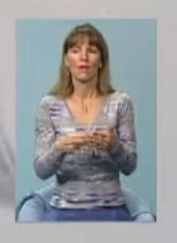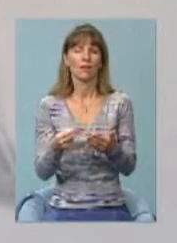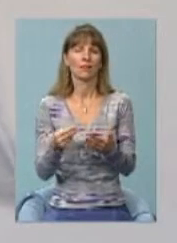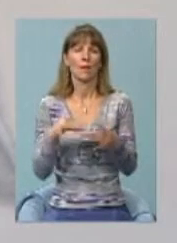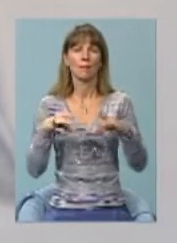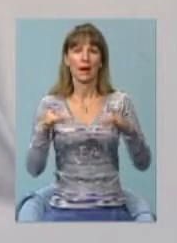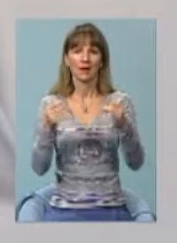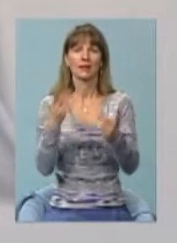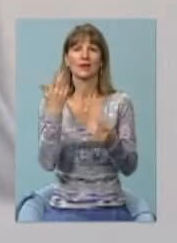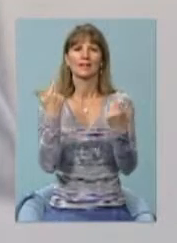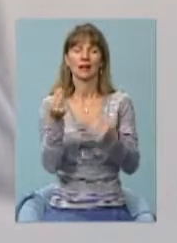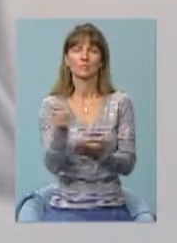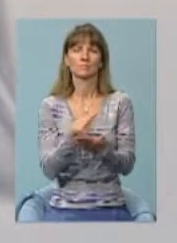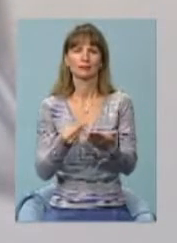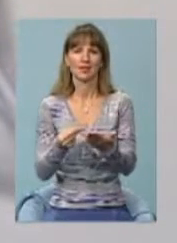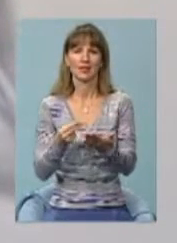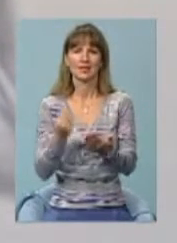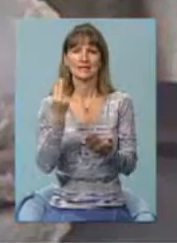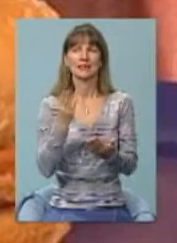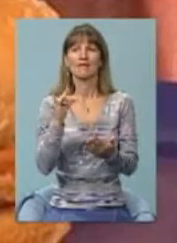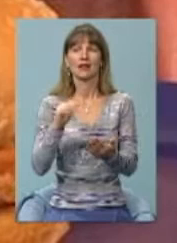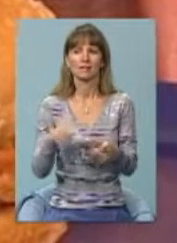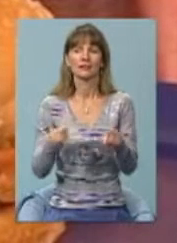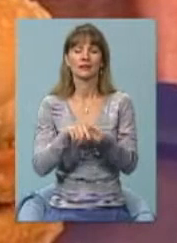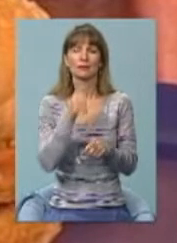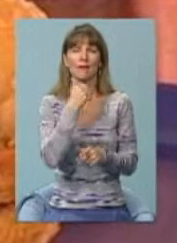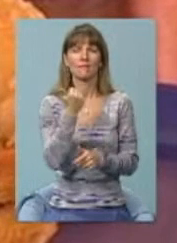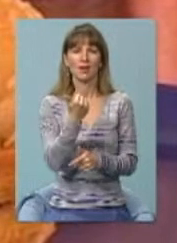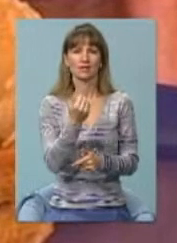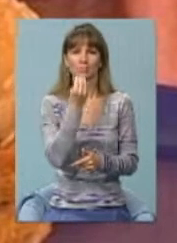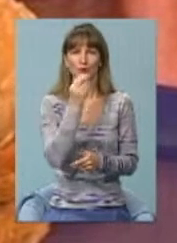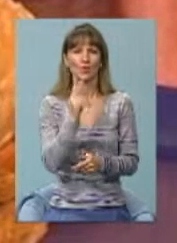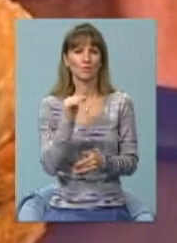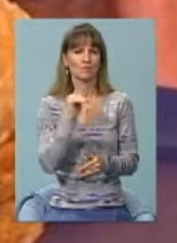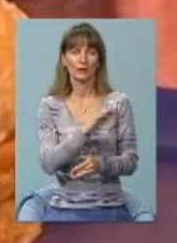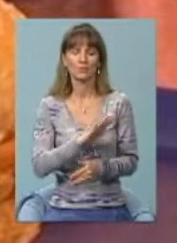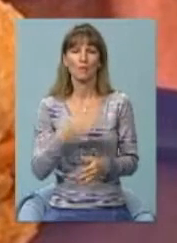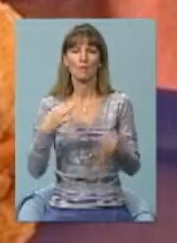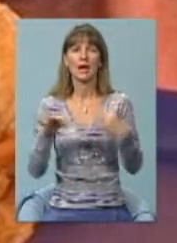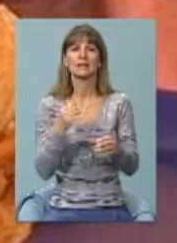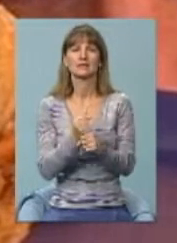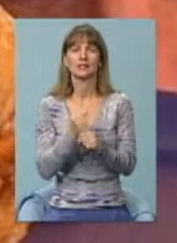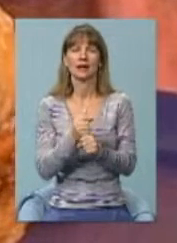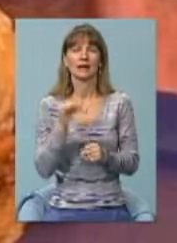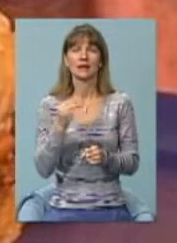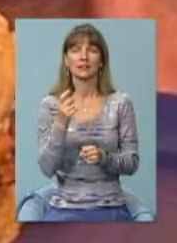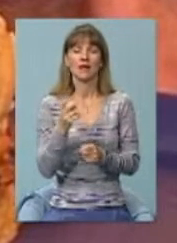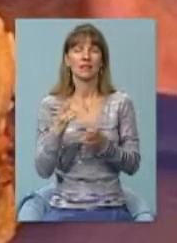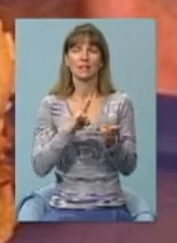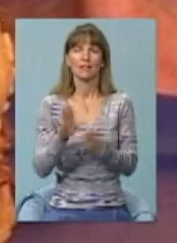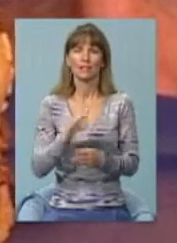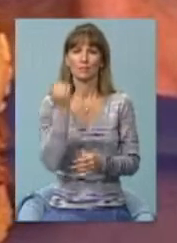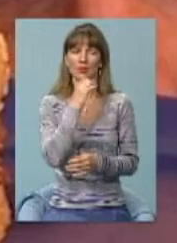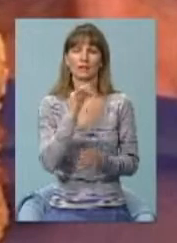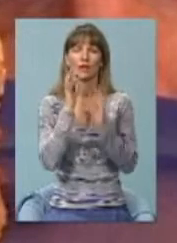Таким способом вашого ланчу ніхто не торкнеться. Пакетик виготовлений із звичайного та нешкідливого матеріалу і